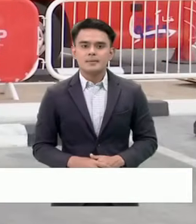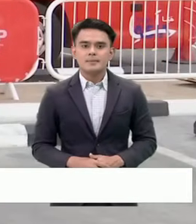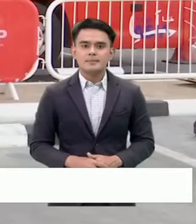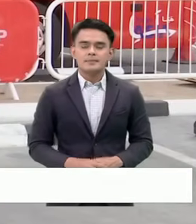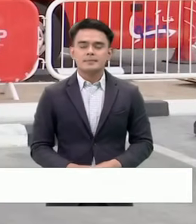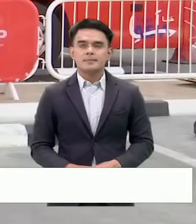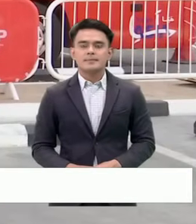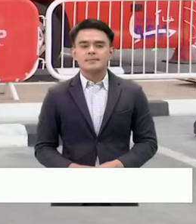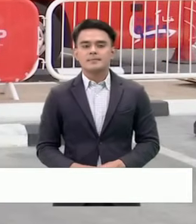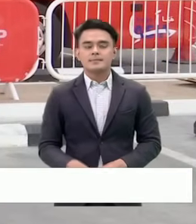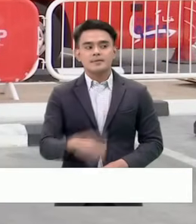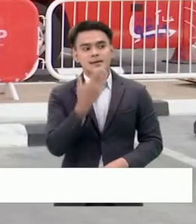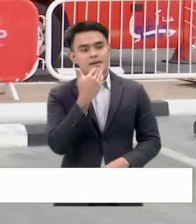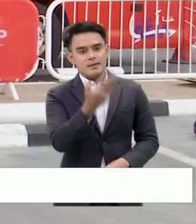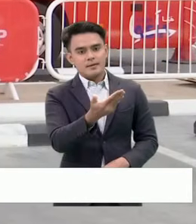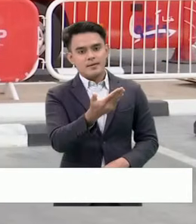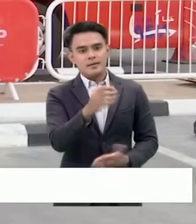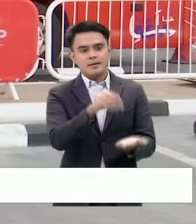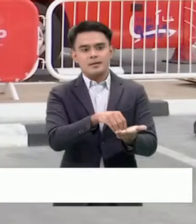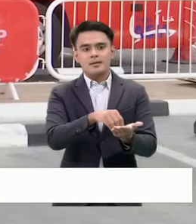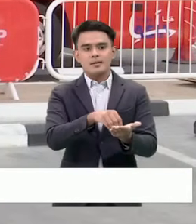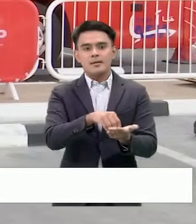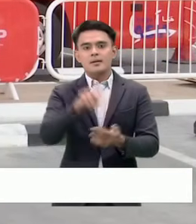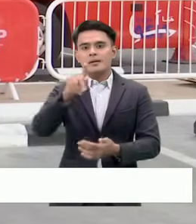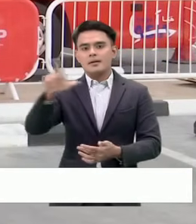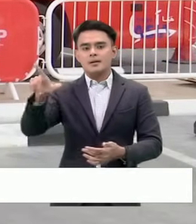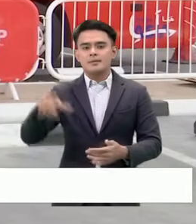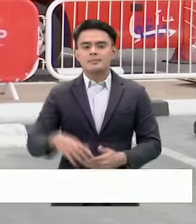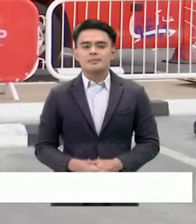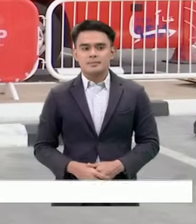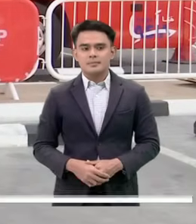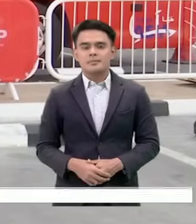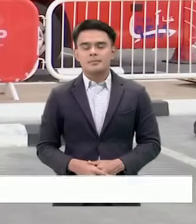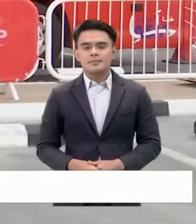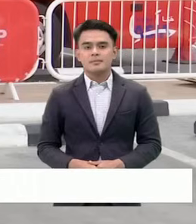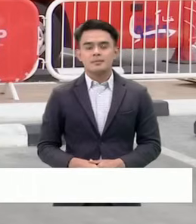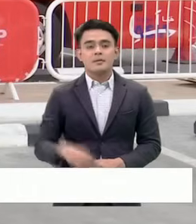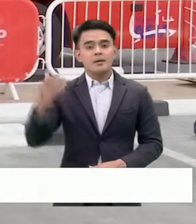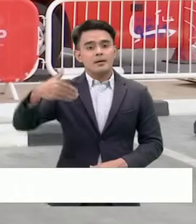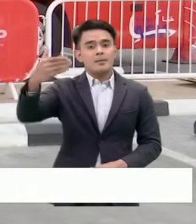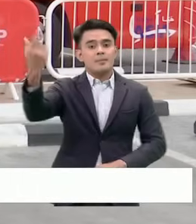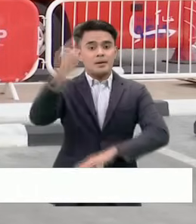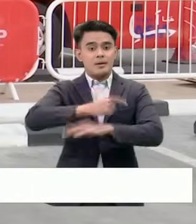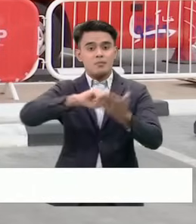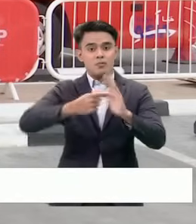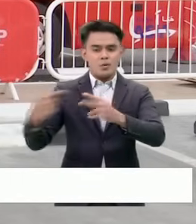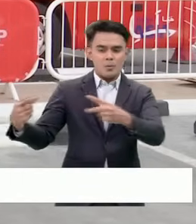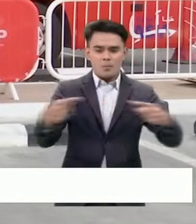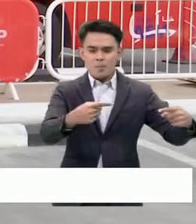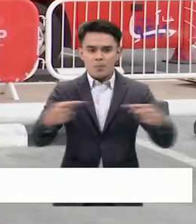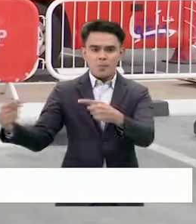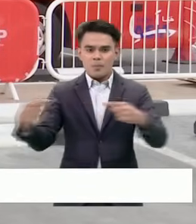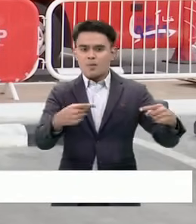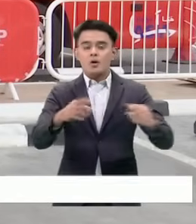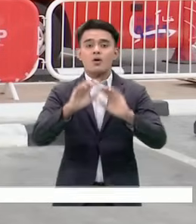Azam Terima kasih Rakan setugas di Kuala Lumpur baik beberapa hari saja sebelum sepak mula aksi kedua